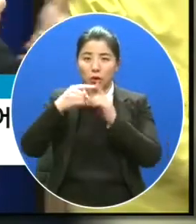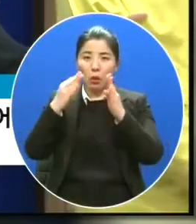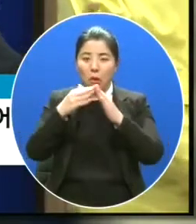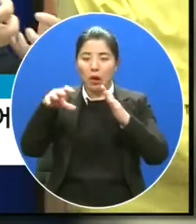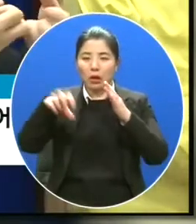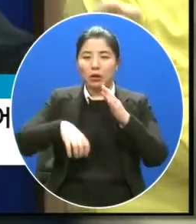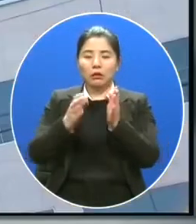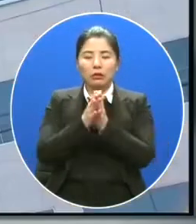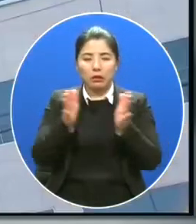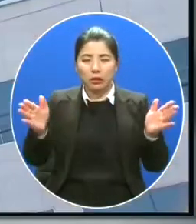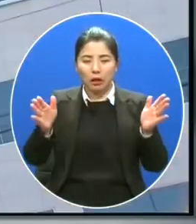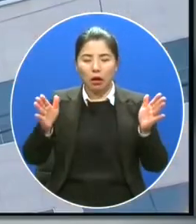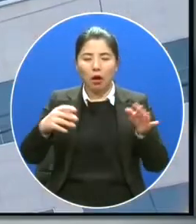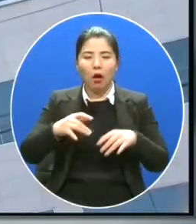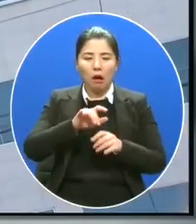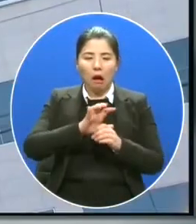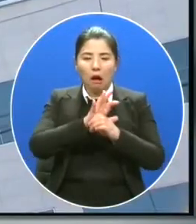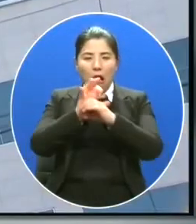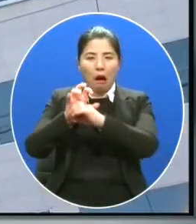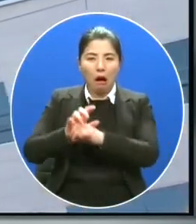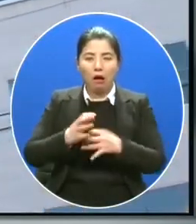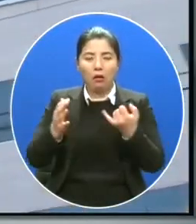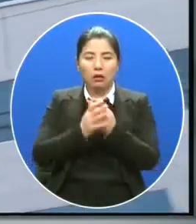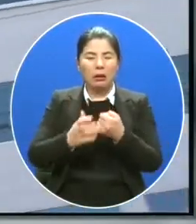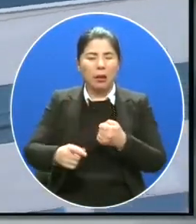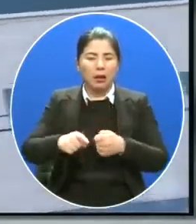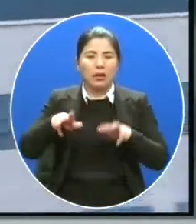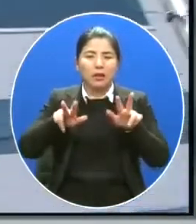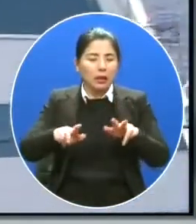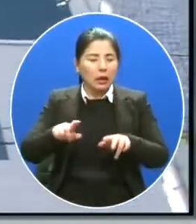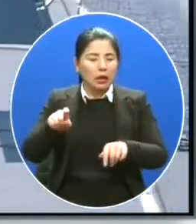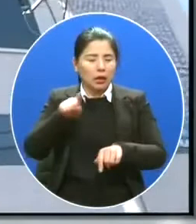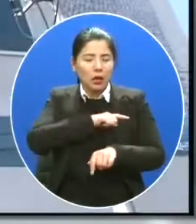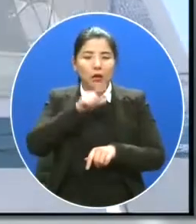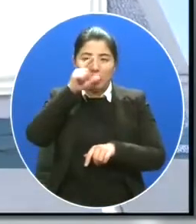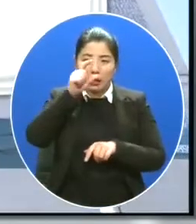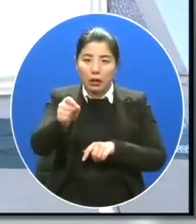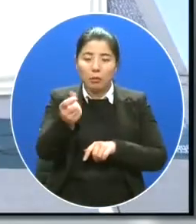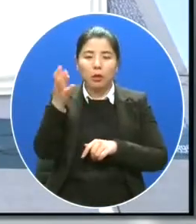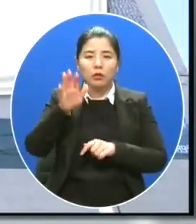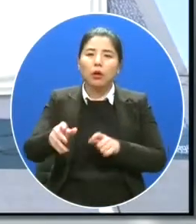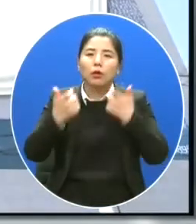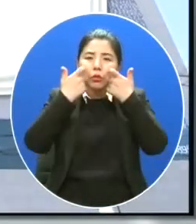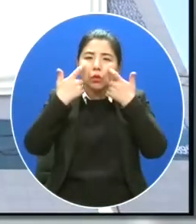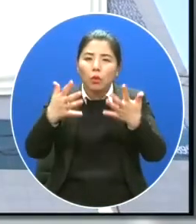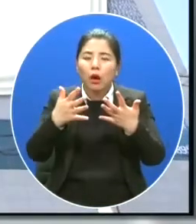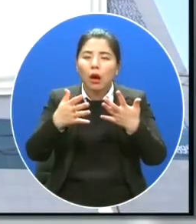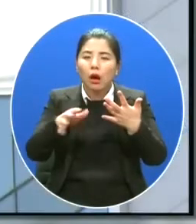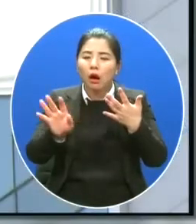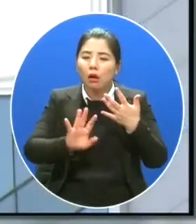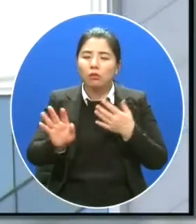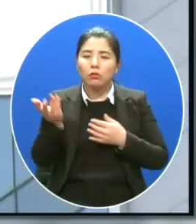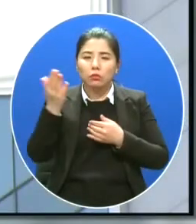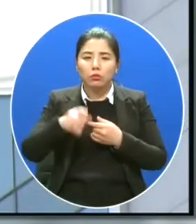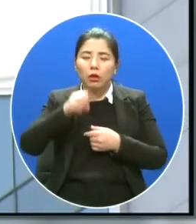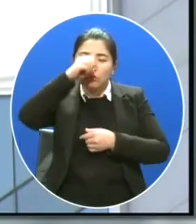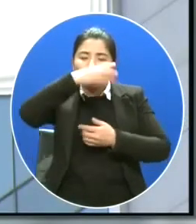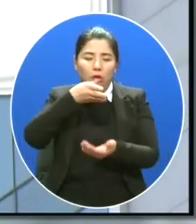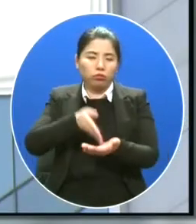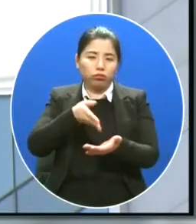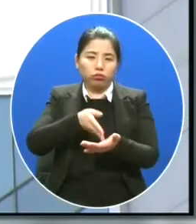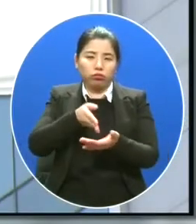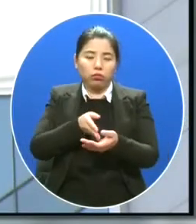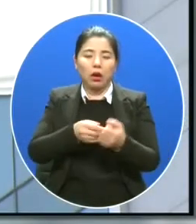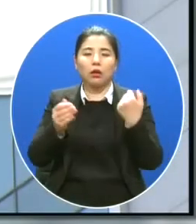시작된 코로나19의 무차별 확산으로 가뜩이나 예민한 상황에서 정확한 사실 확인이 되지 않는 내용을